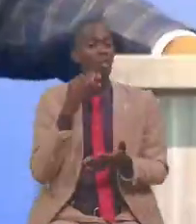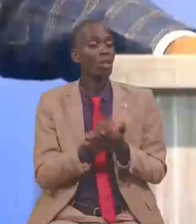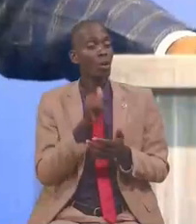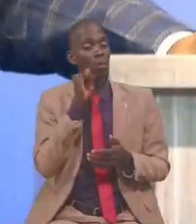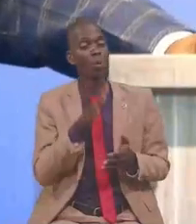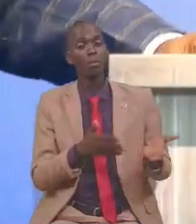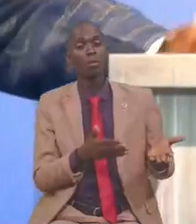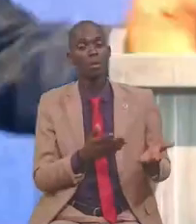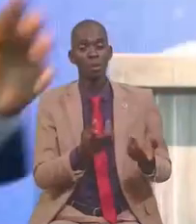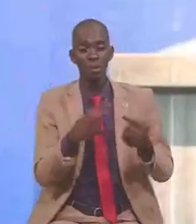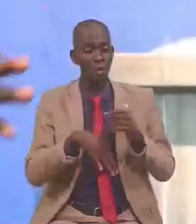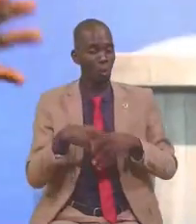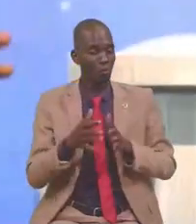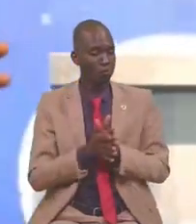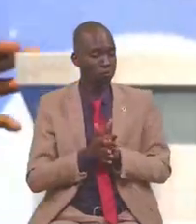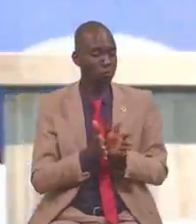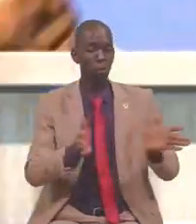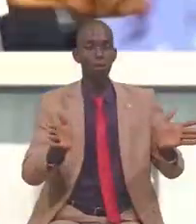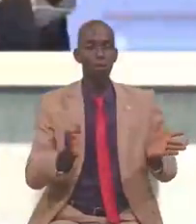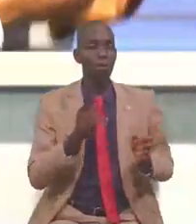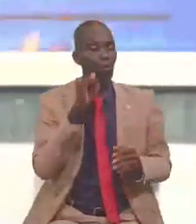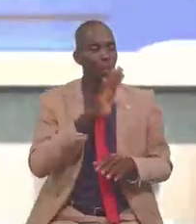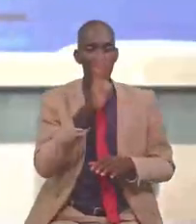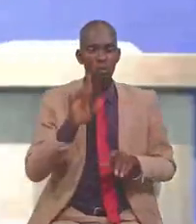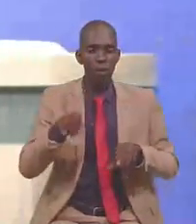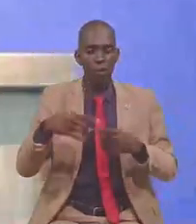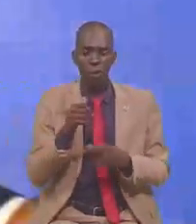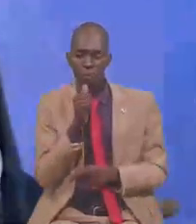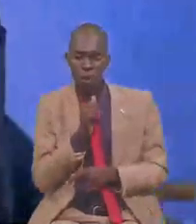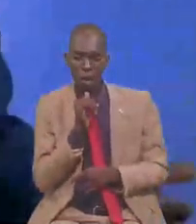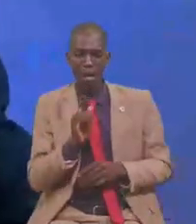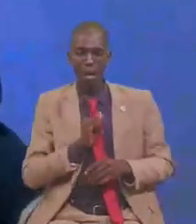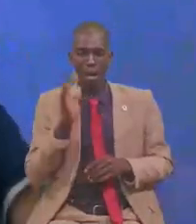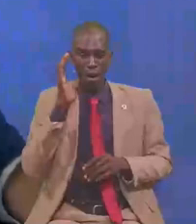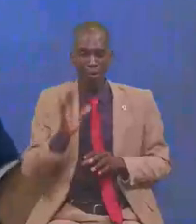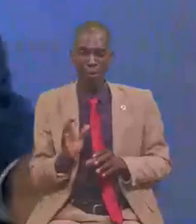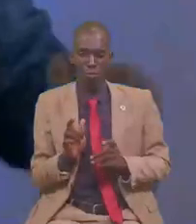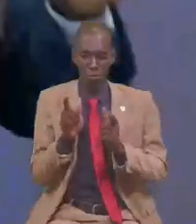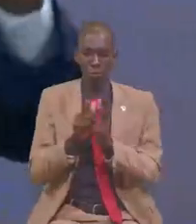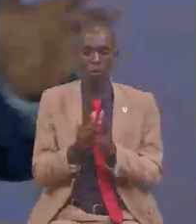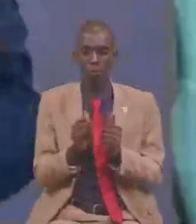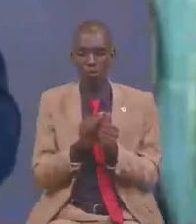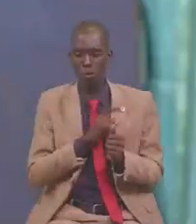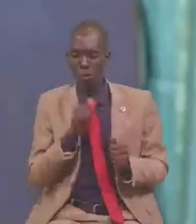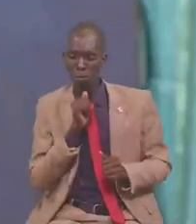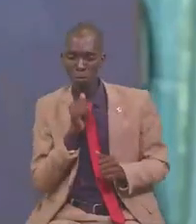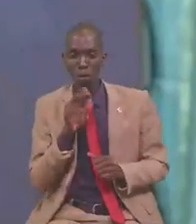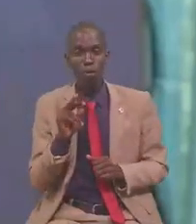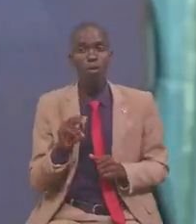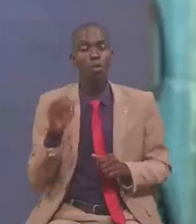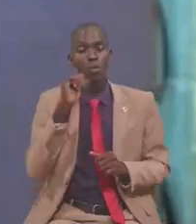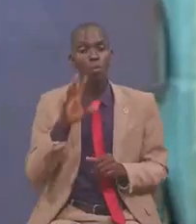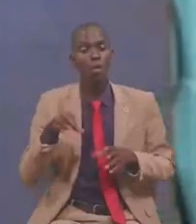publiquement. Elle n'est pas allée en cachette, je le ferai arriver à la maison. Elle l'a fait publiquement. Et le